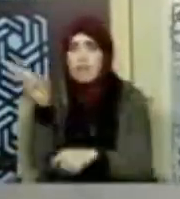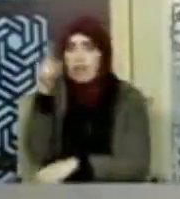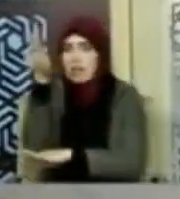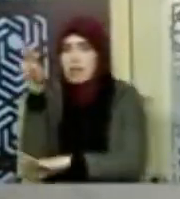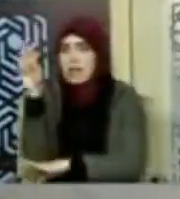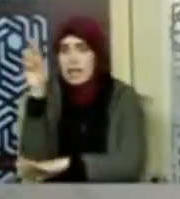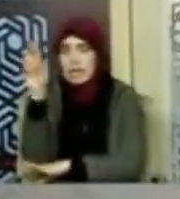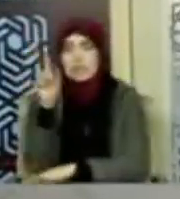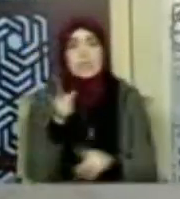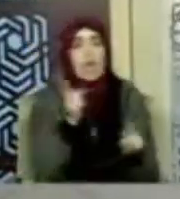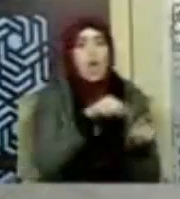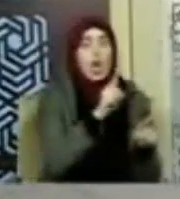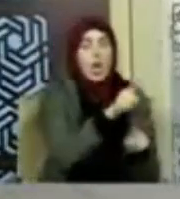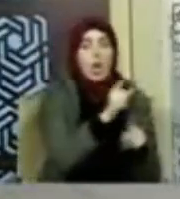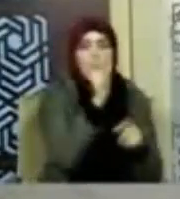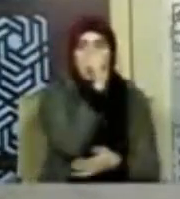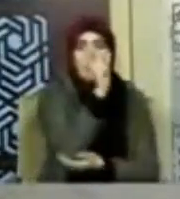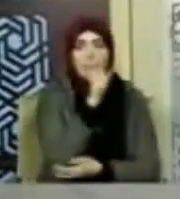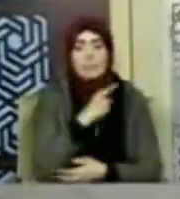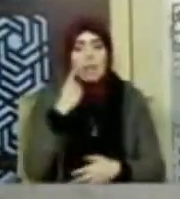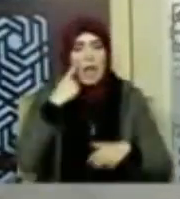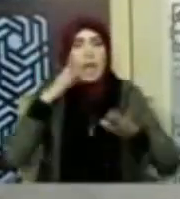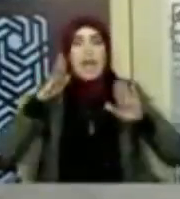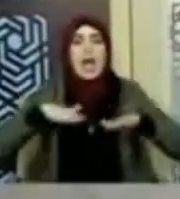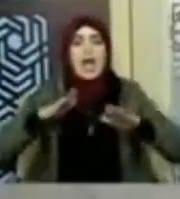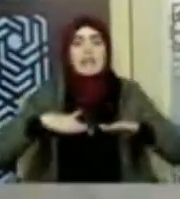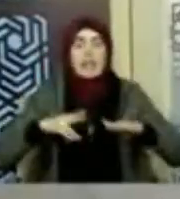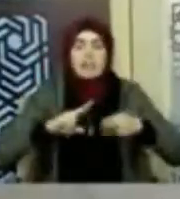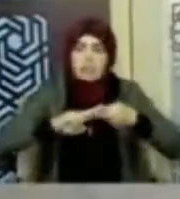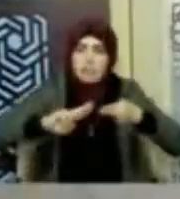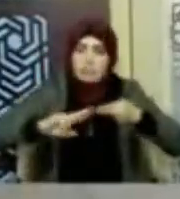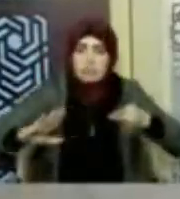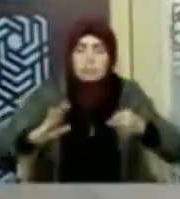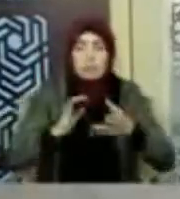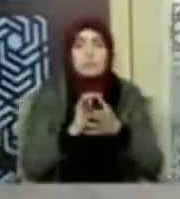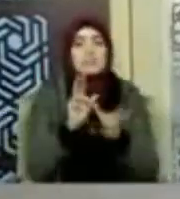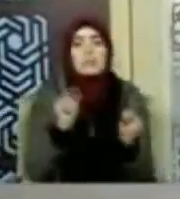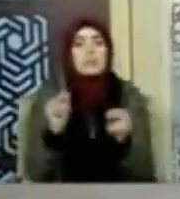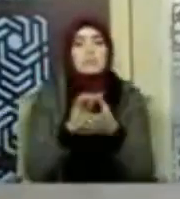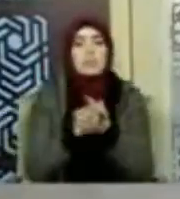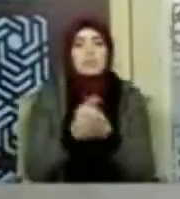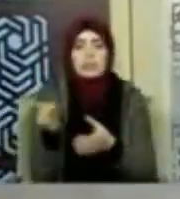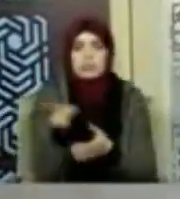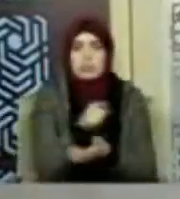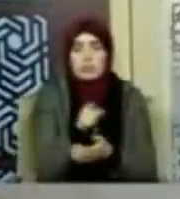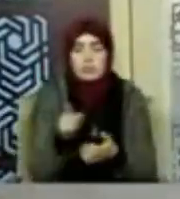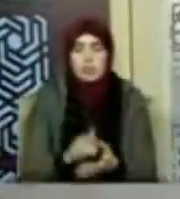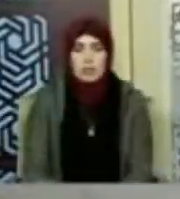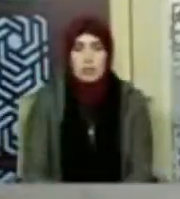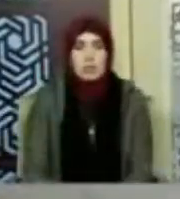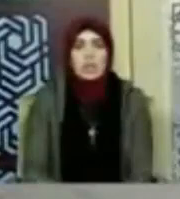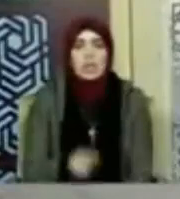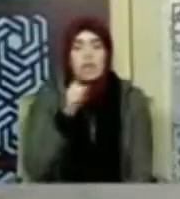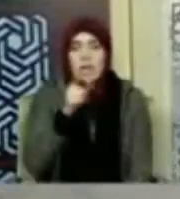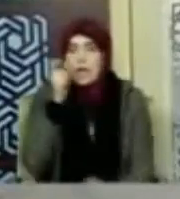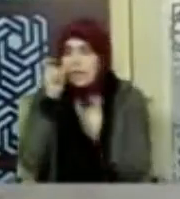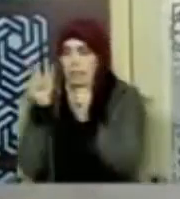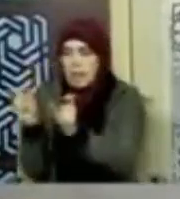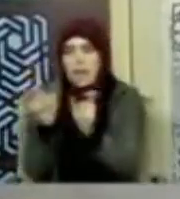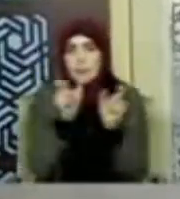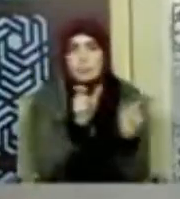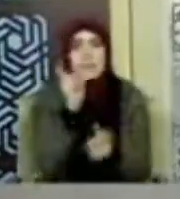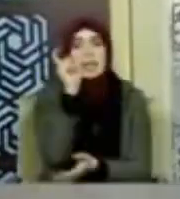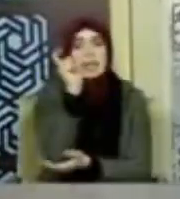وإما ممات يغيظ العدا. أخي أيها المصري الأبي، لنحمي الكنيسة